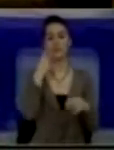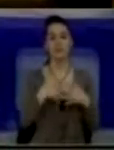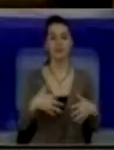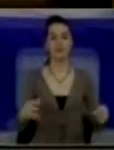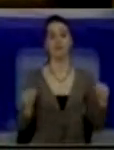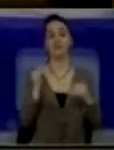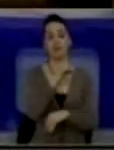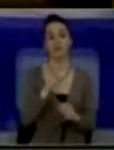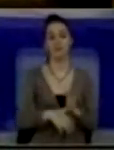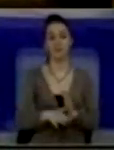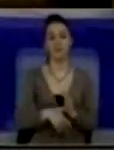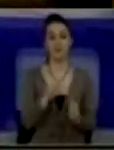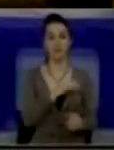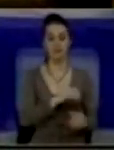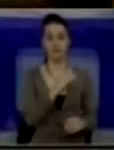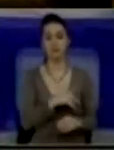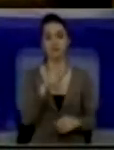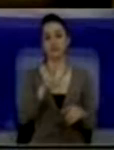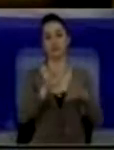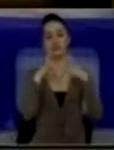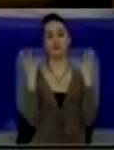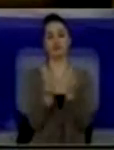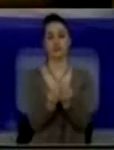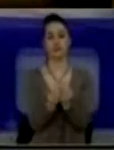në mënyrë të paligjshme, nuk janë vetëm çështje e...